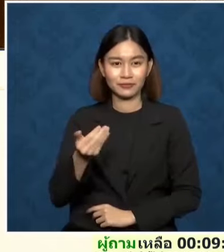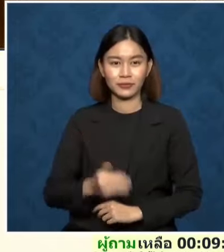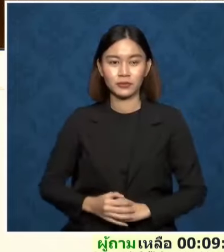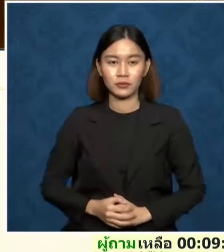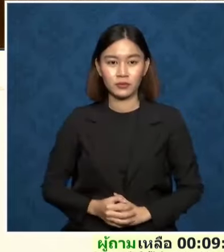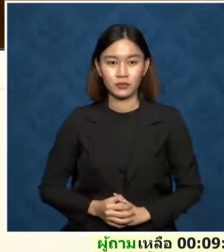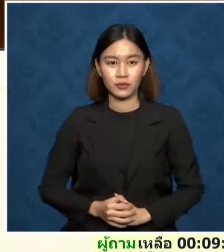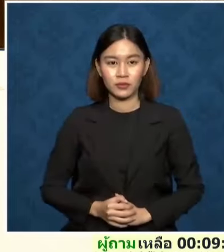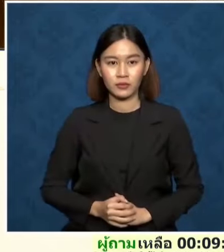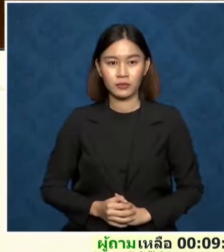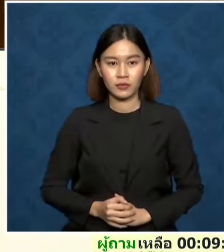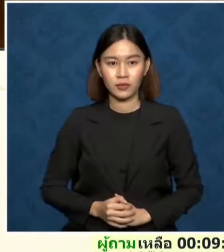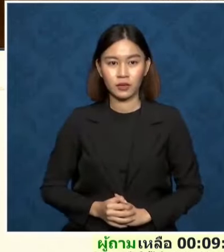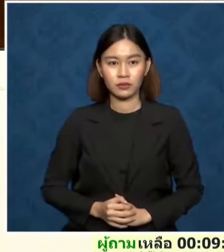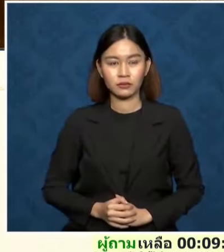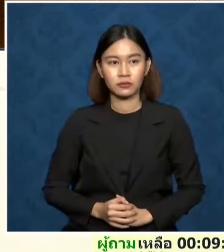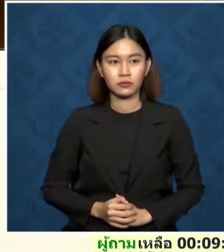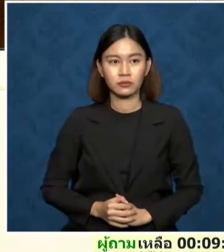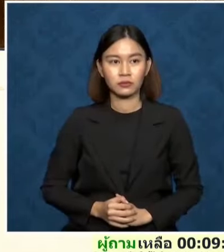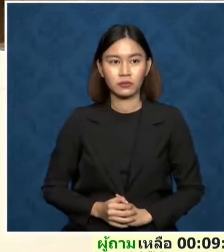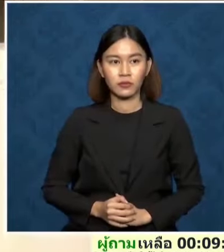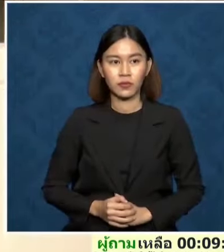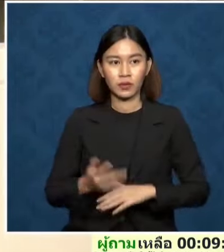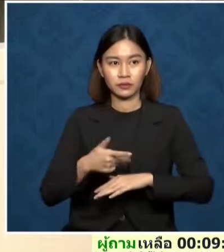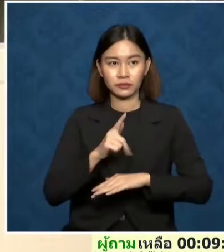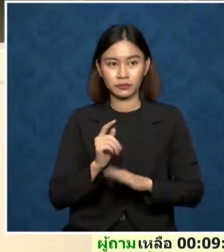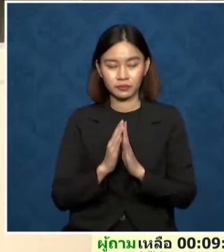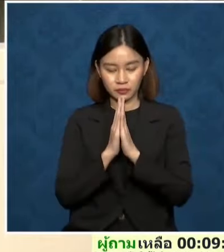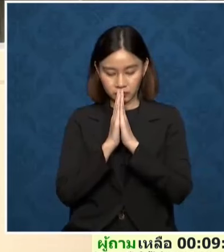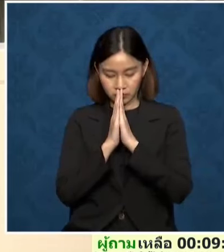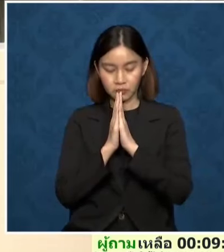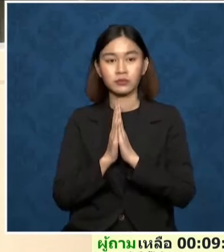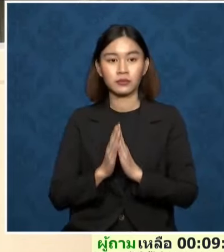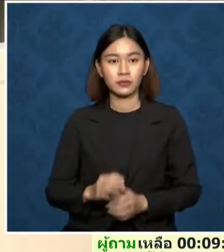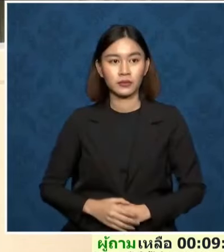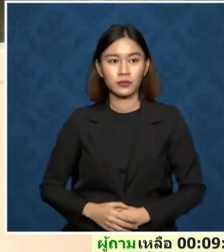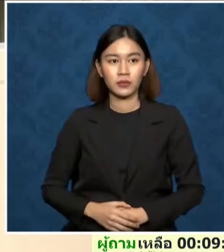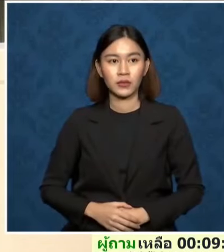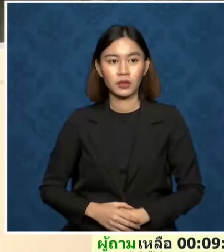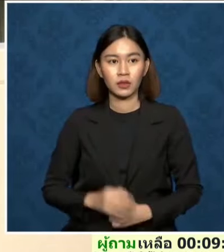ับรยังสวสดบุ้